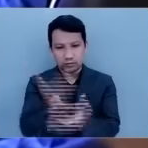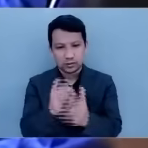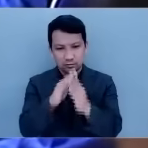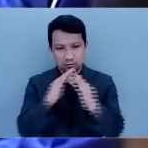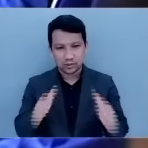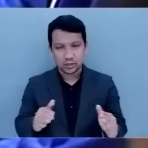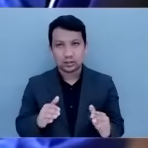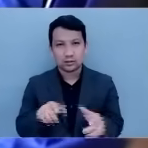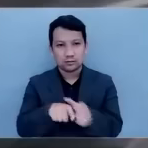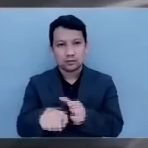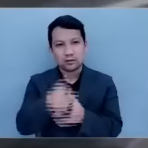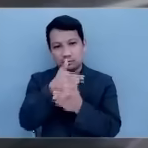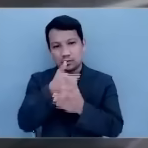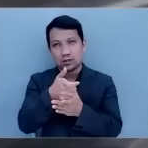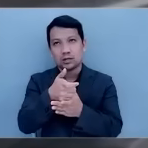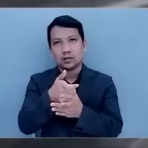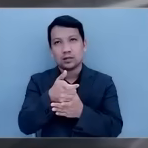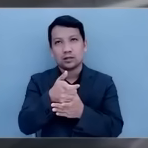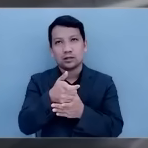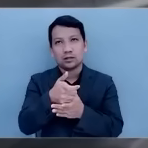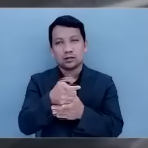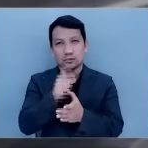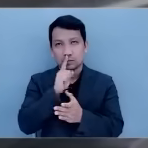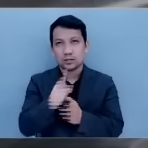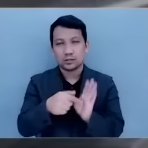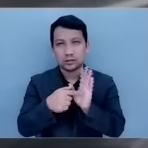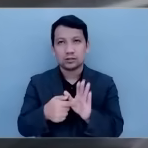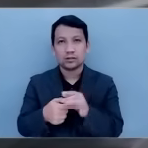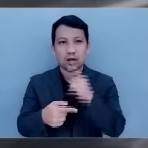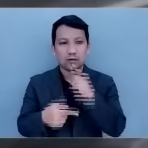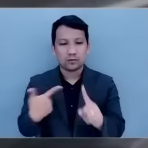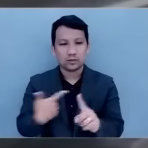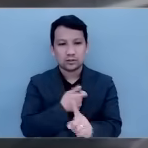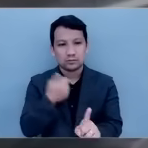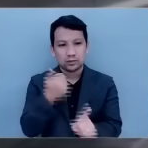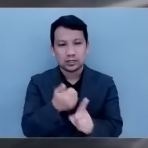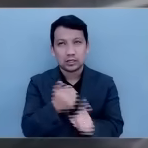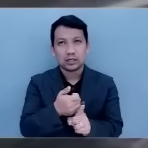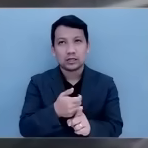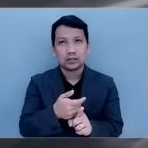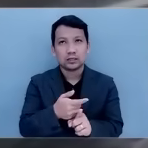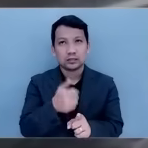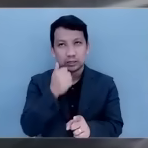at nagpaputok ng baril. Pinatotohanan din niya ang pananakit ni Franz kay Aling LV.